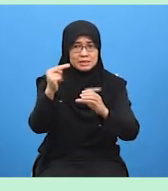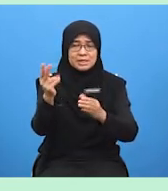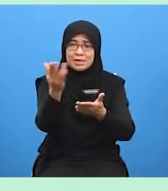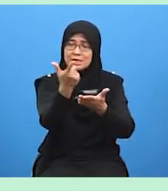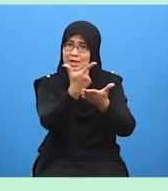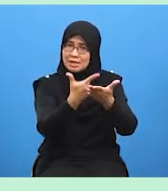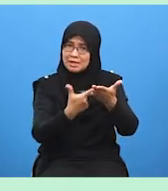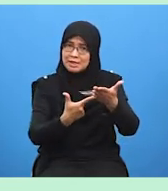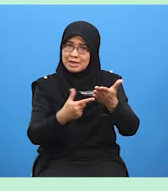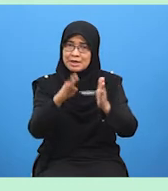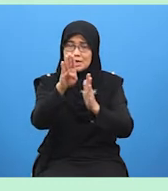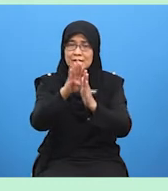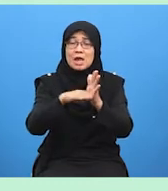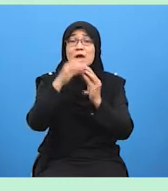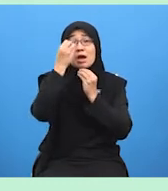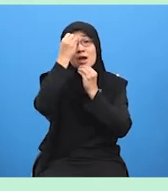bermaklumat.